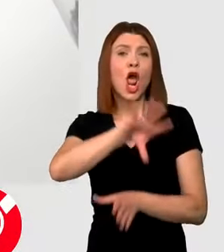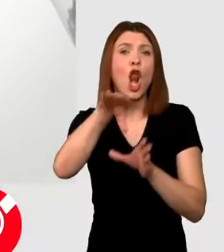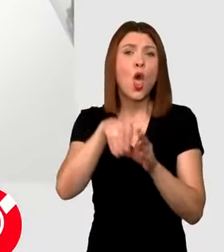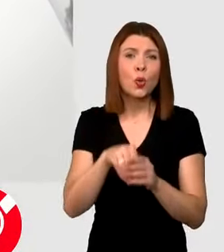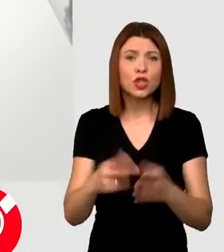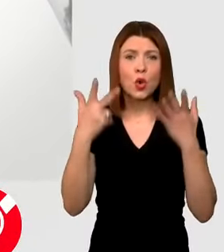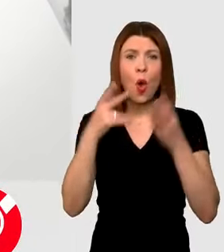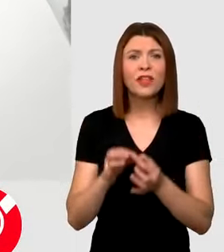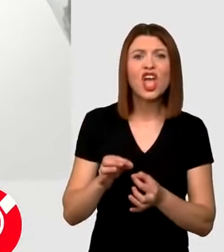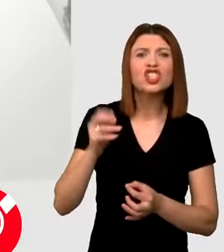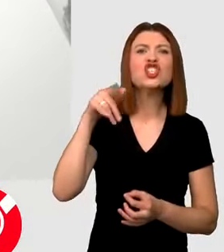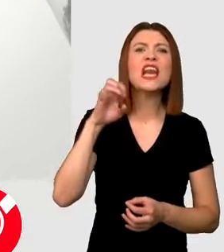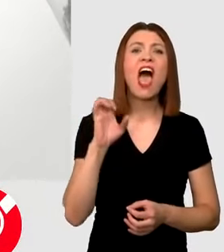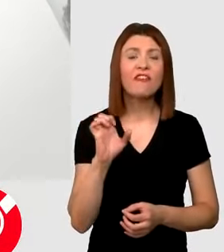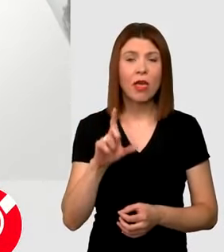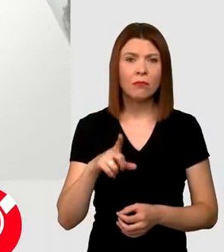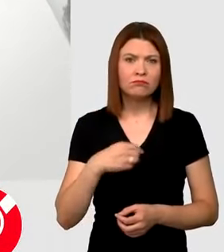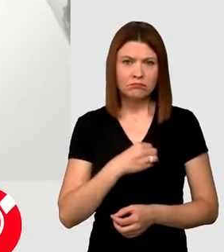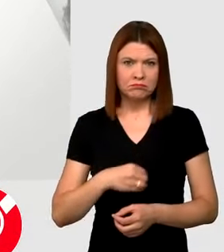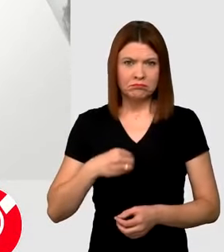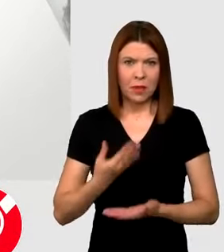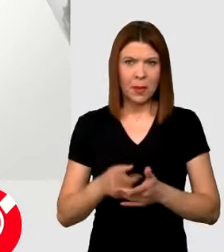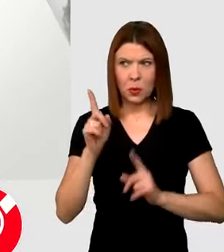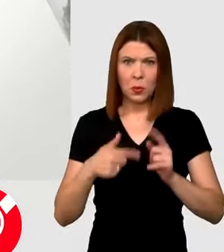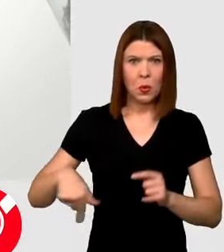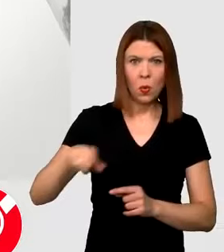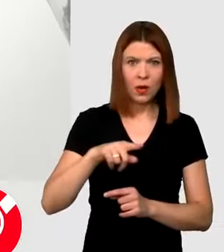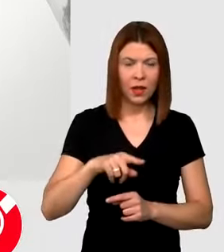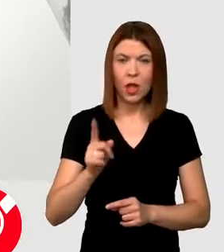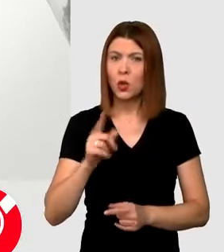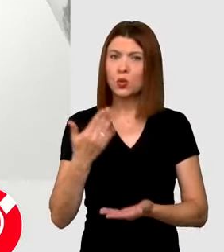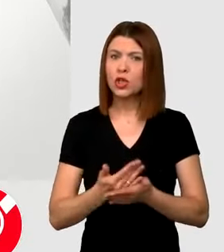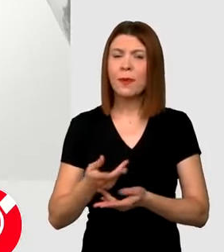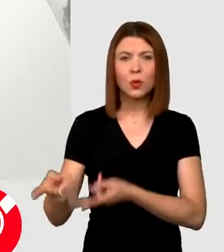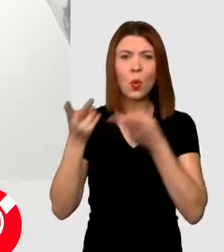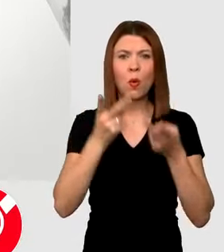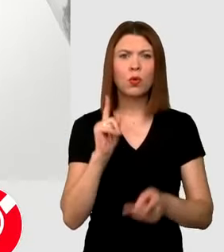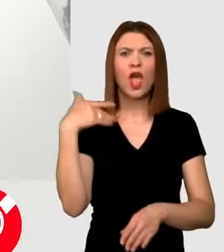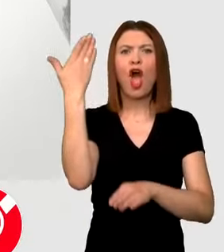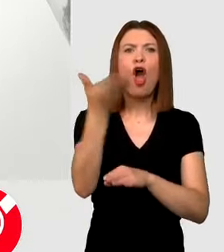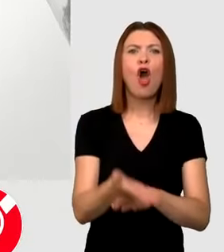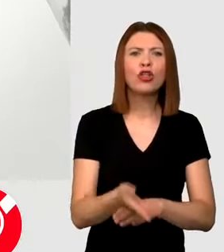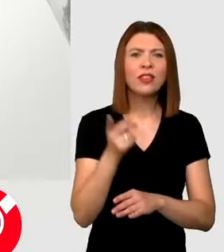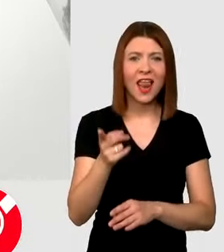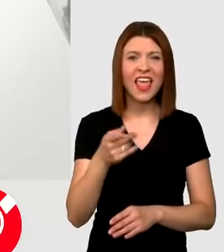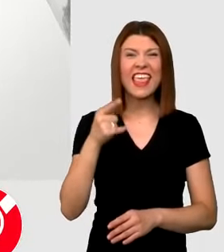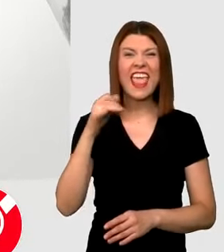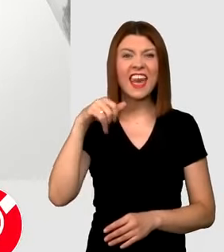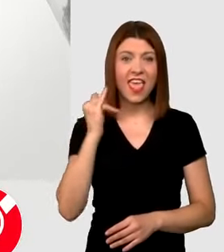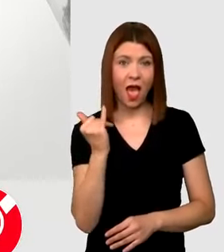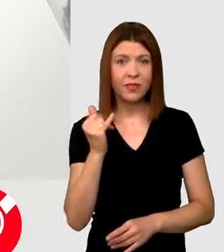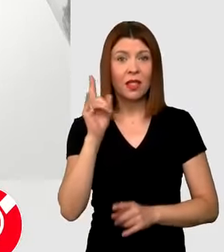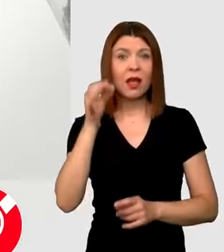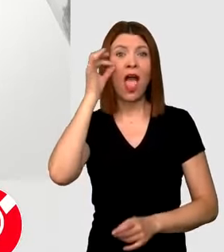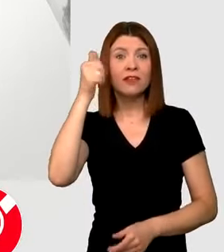să locuiești cu 8 girafe ar putea fi incomod pentru unii dintre noi, dar nu și pentru oaspeții hotelului Giraffe Manor din Kenya. Dacă ai